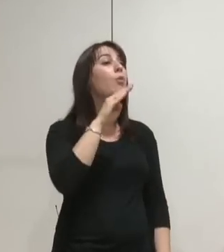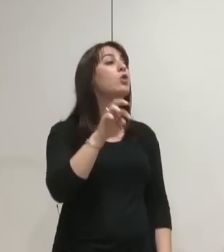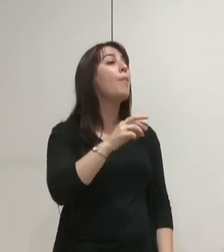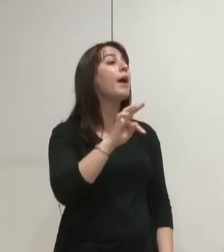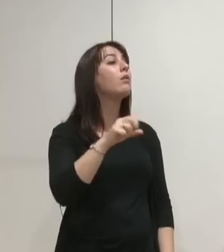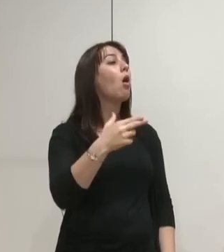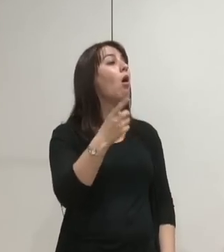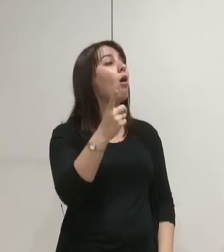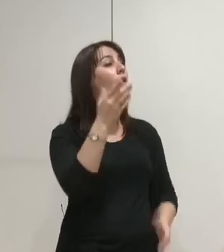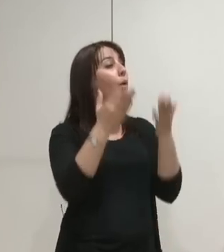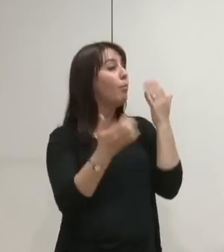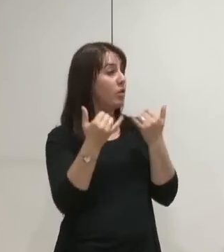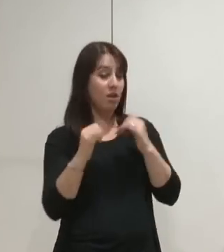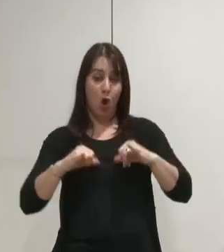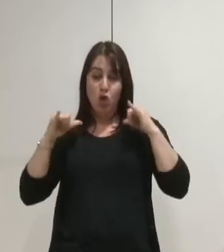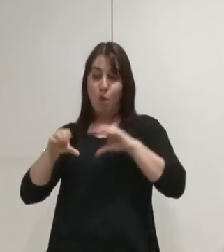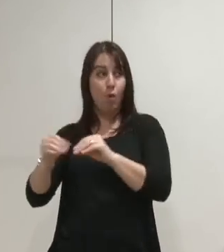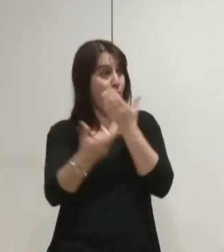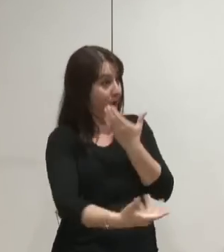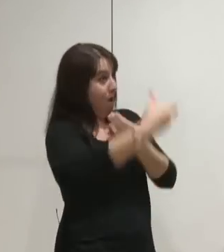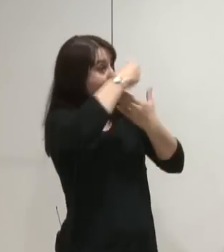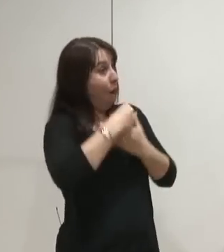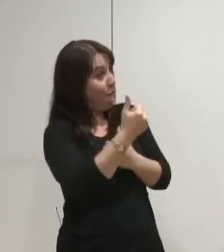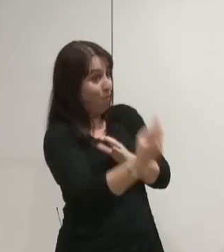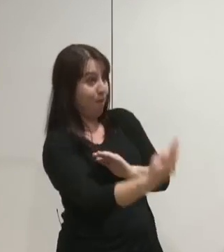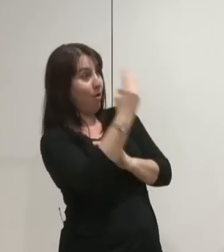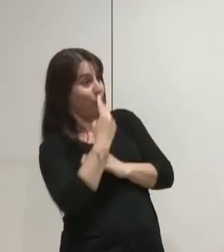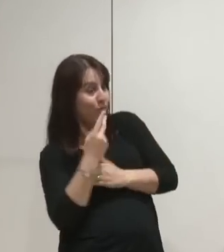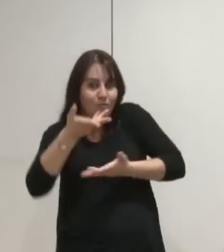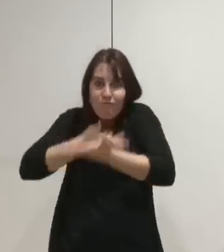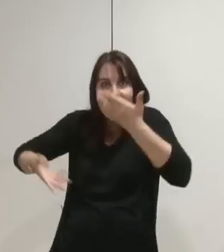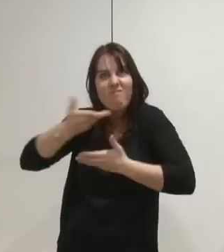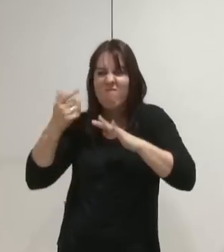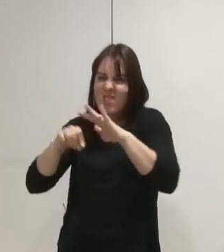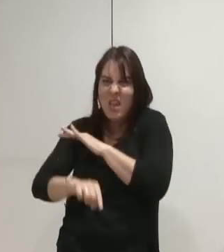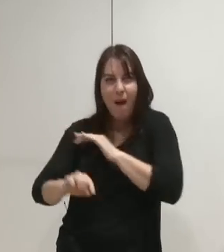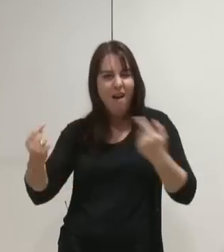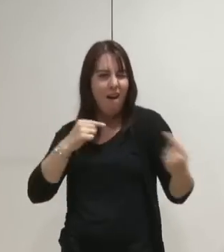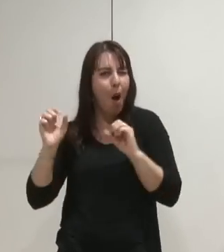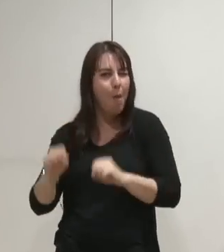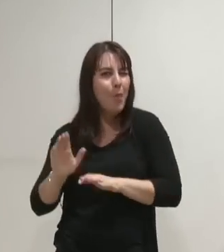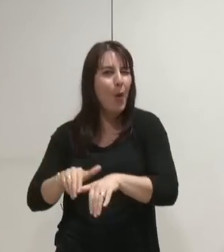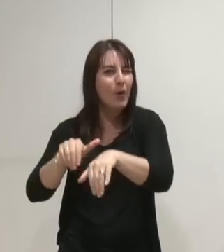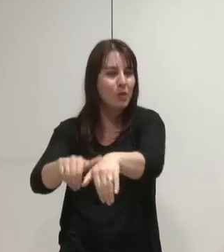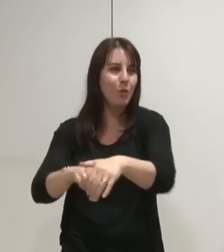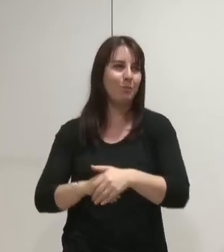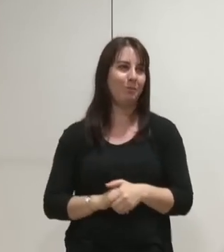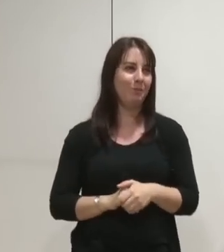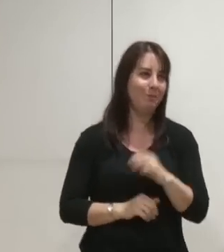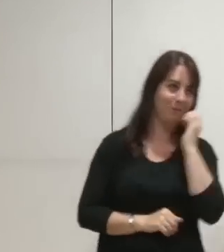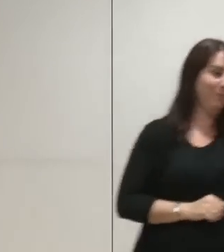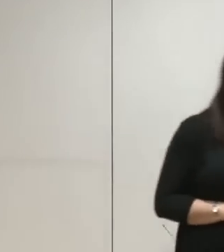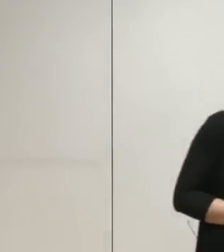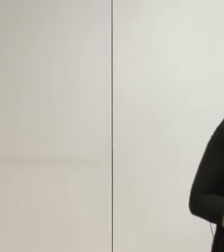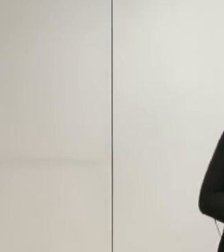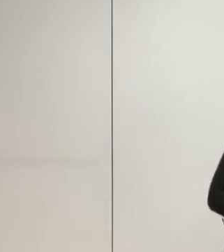participer à à des réunions des Jeunes Populaires et et avec nous essayer de de faire avancer le débat je dis a priori vous auriez pu